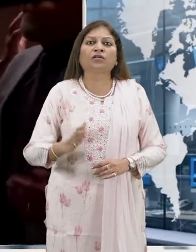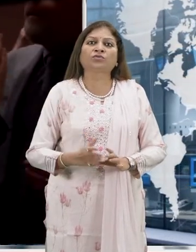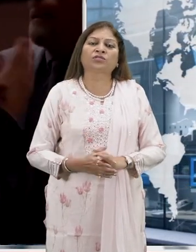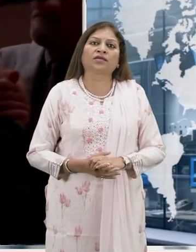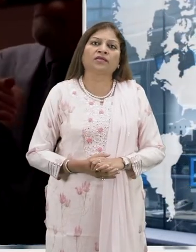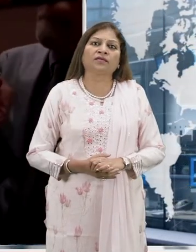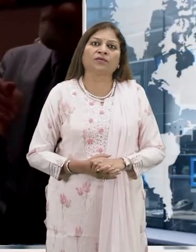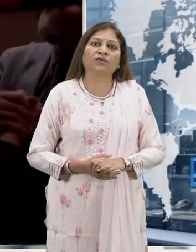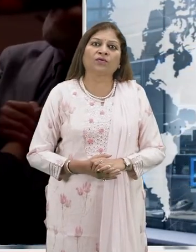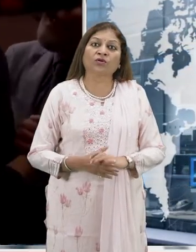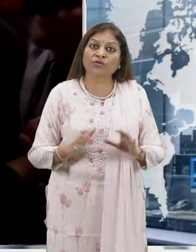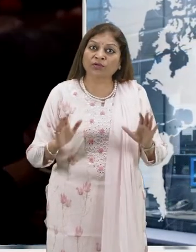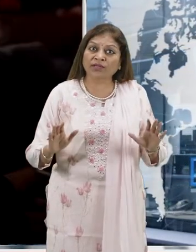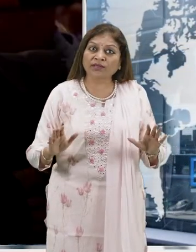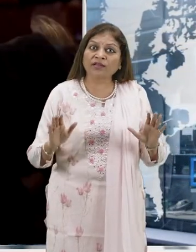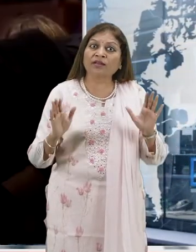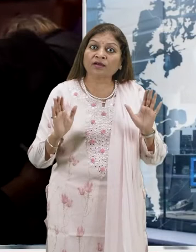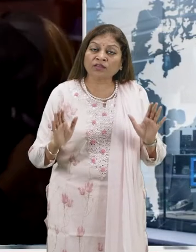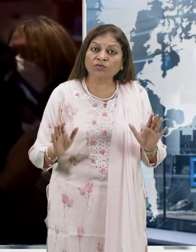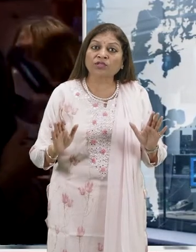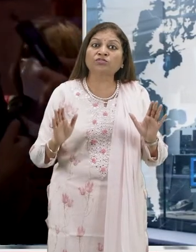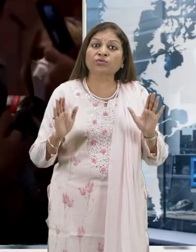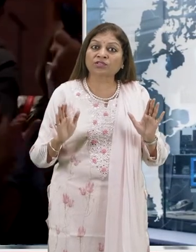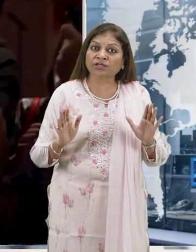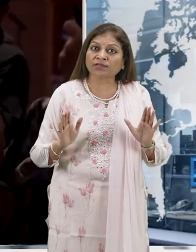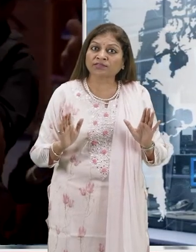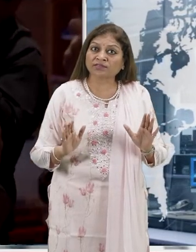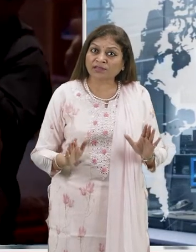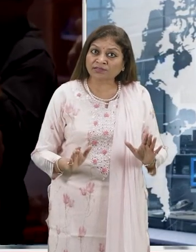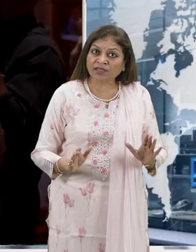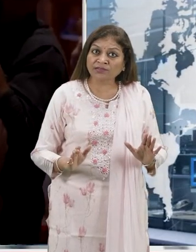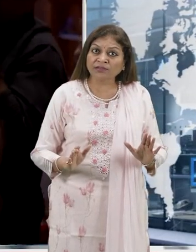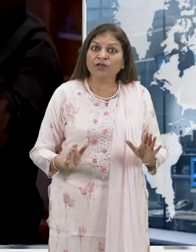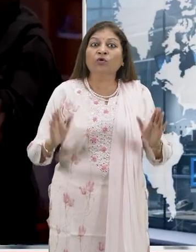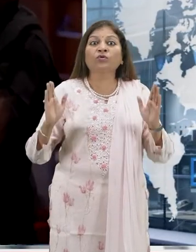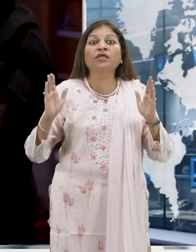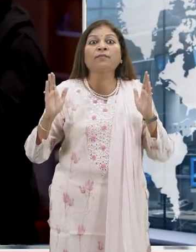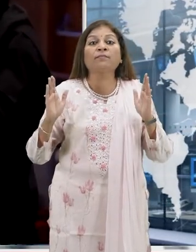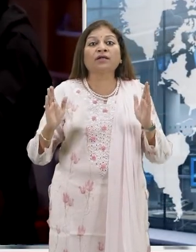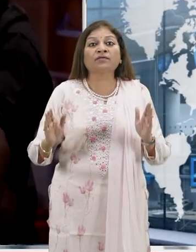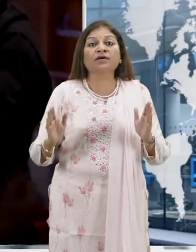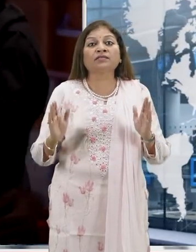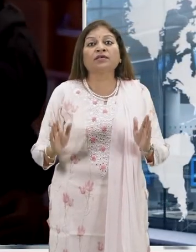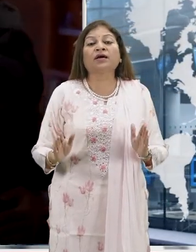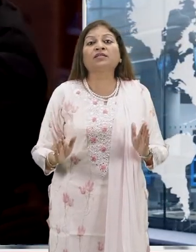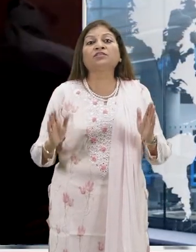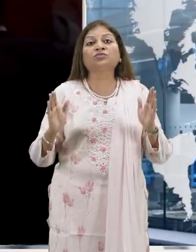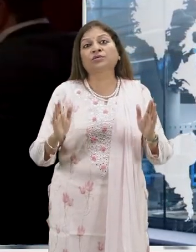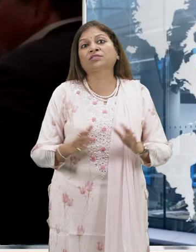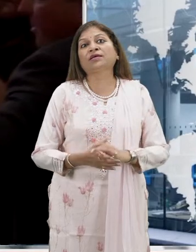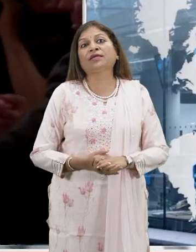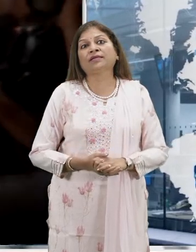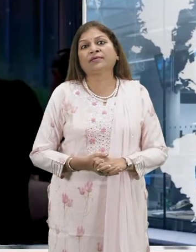सख्त आलोचना की और यूक्रेन के नागरिकों की सुरक्षा के साथ साथ उनके मानव अधिकार